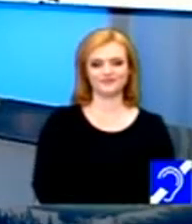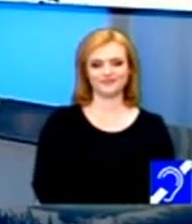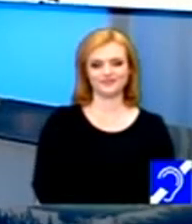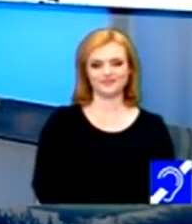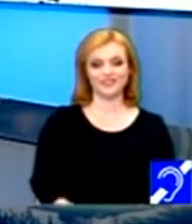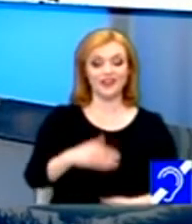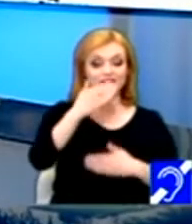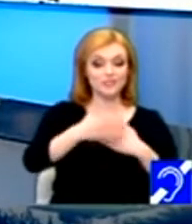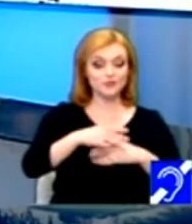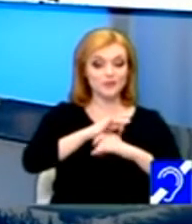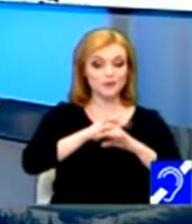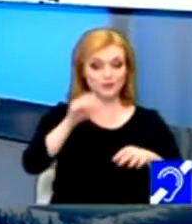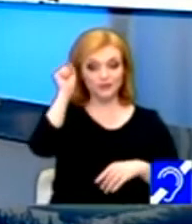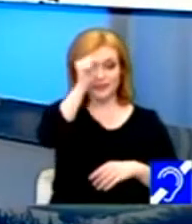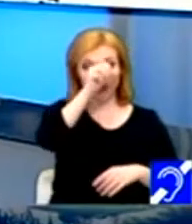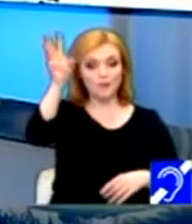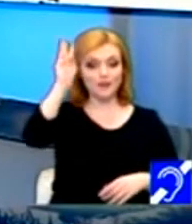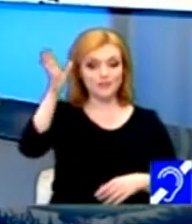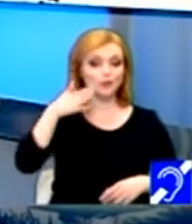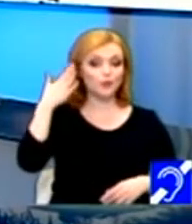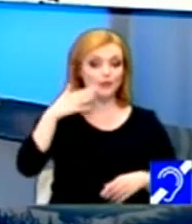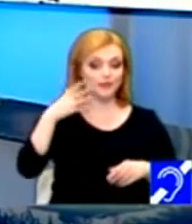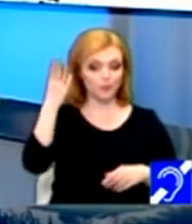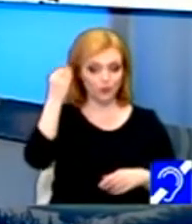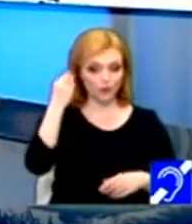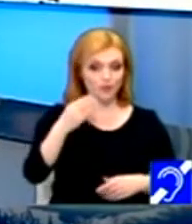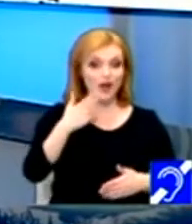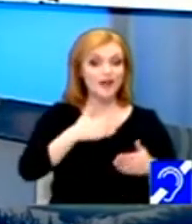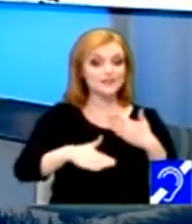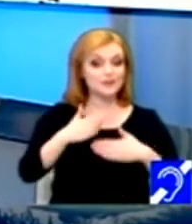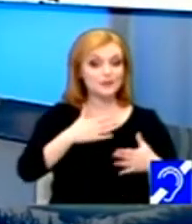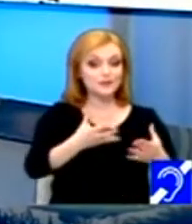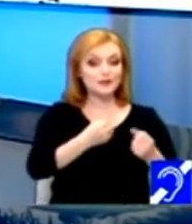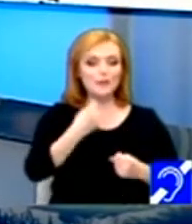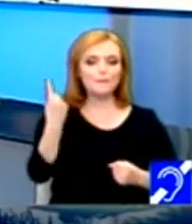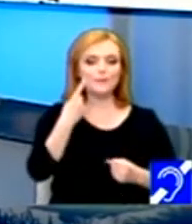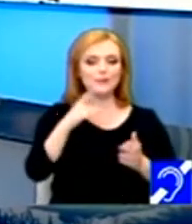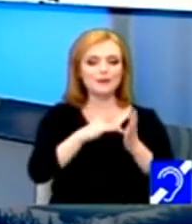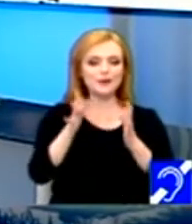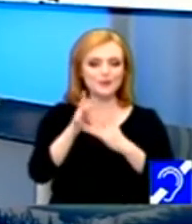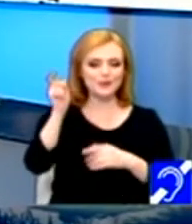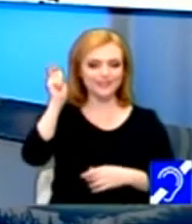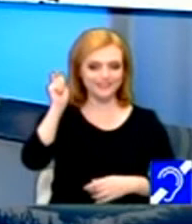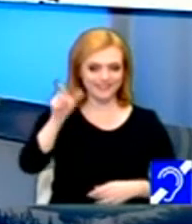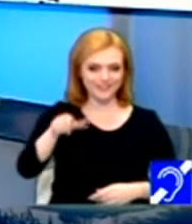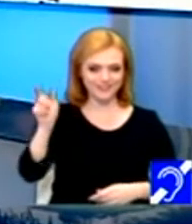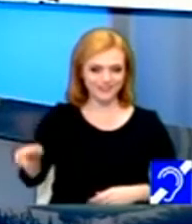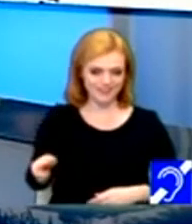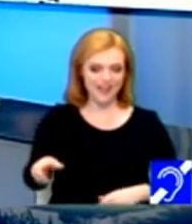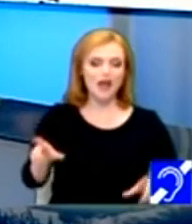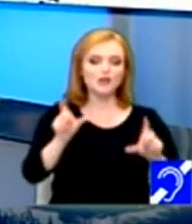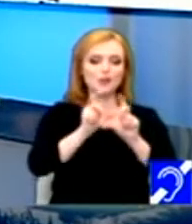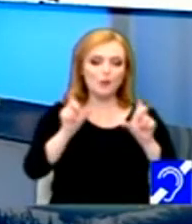În ajunul sărbătorilor de iarnă, Ambasada României în Republica Moldova s-a bucurat să primească primii colindători. Elevii de la Liceul